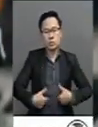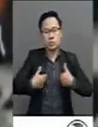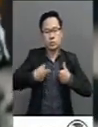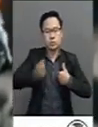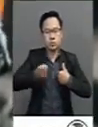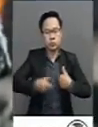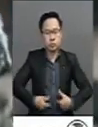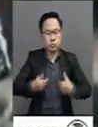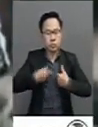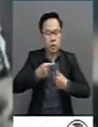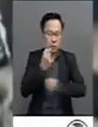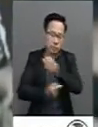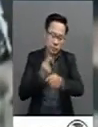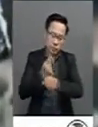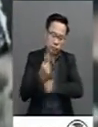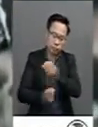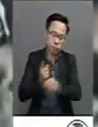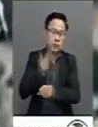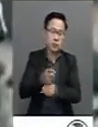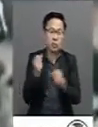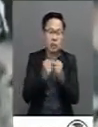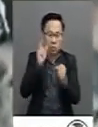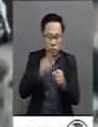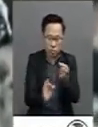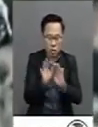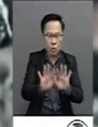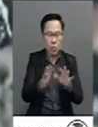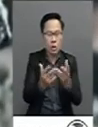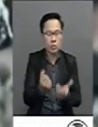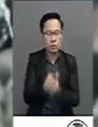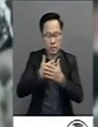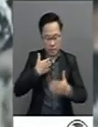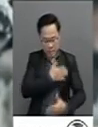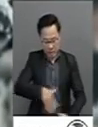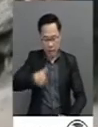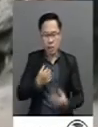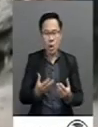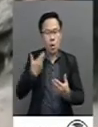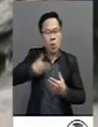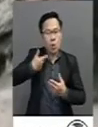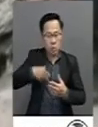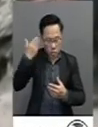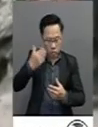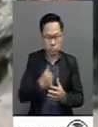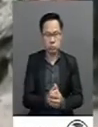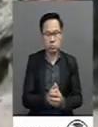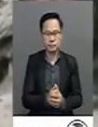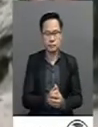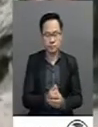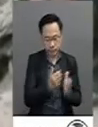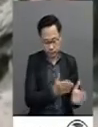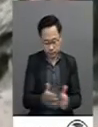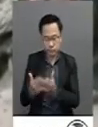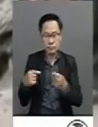ในพื้นที่เขาด้วยนะคะในช่วงฤดูหนาวก็จะต้องพยายามทำให้ร่างกายอบอุ่นให้ได้มากที่สุดพาคุณผู้ชมไปดูอีกจุดนึงค่ะ